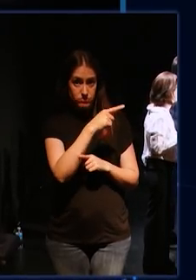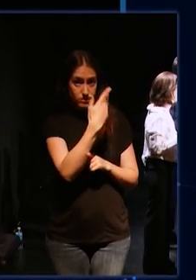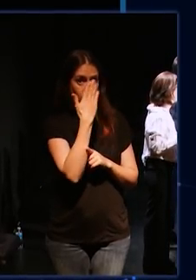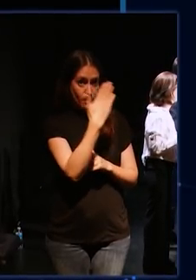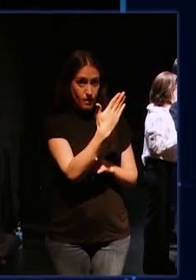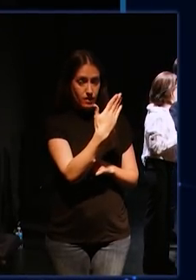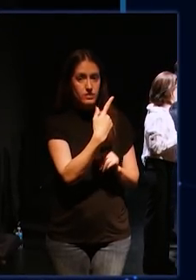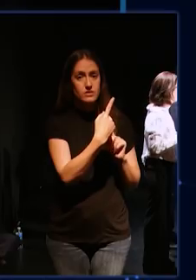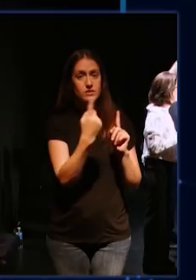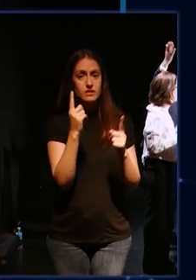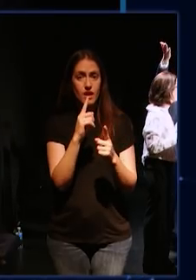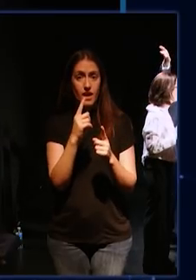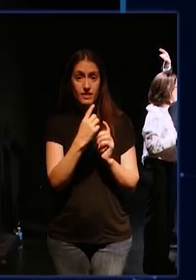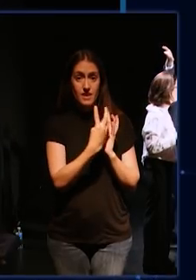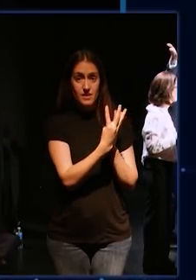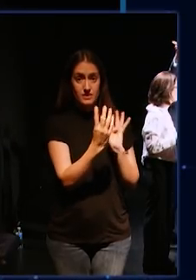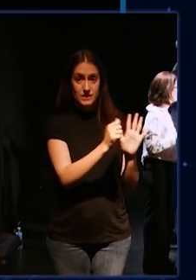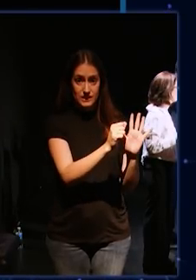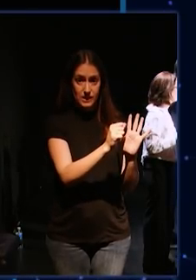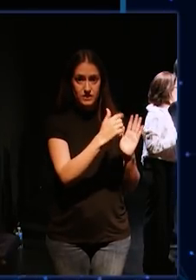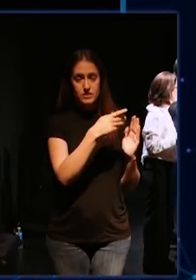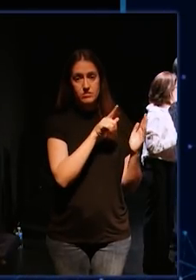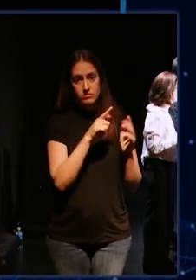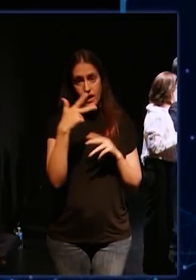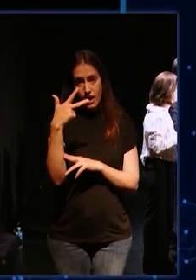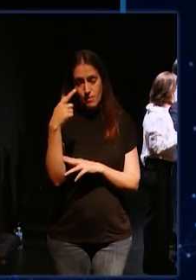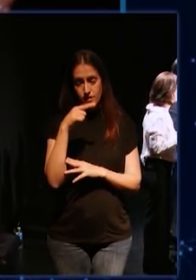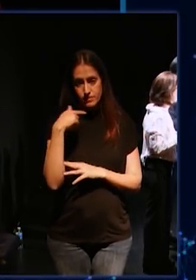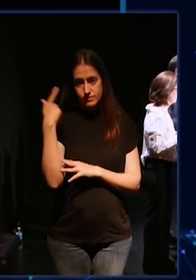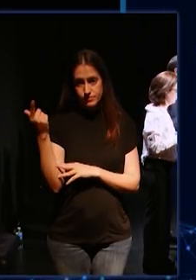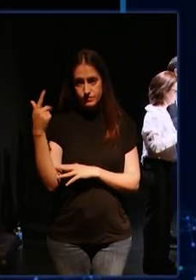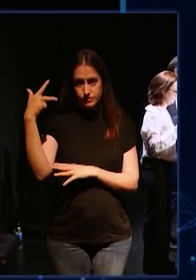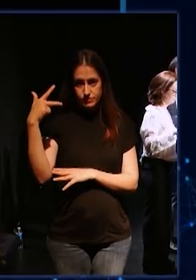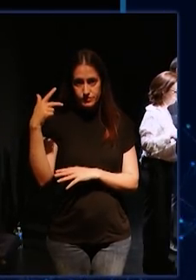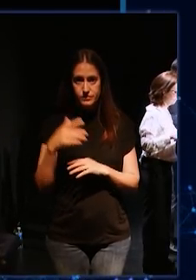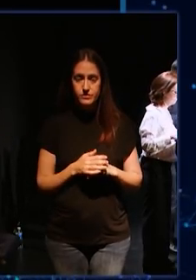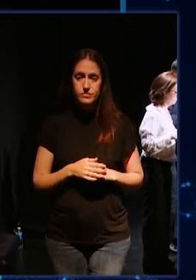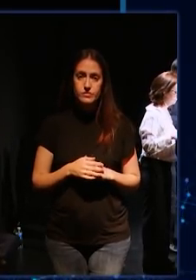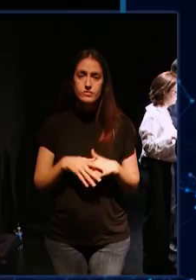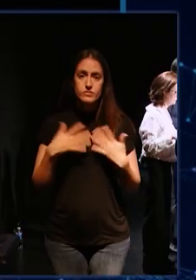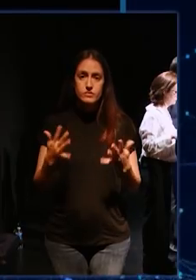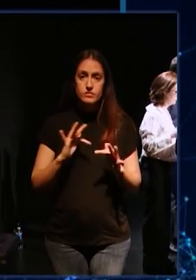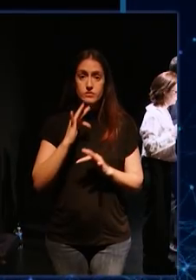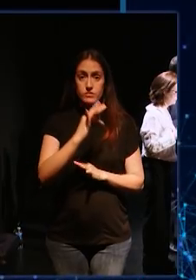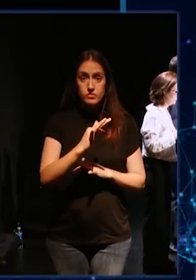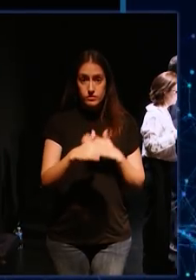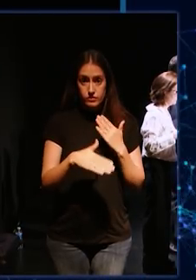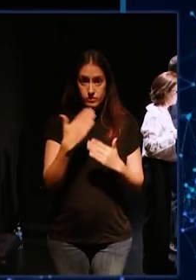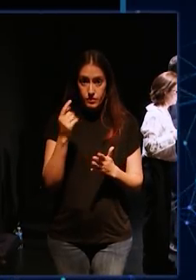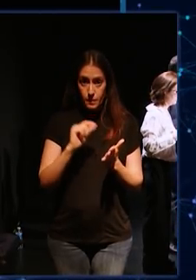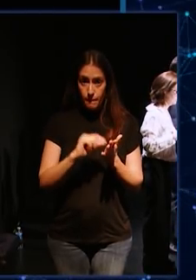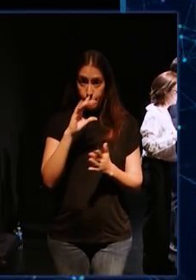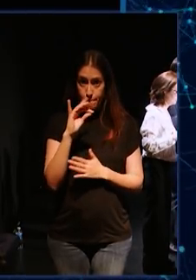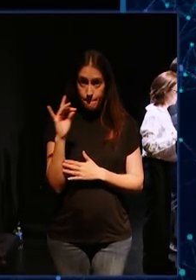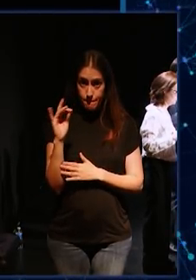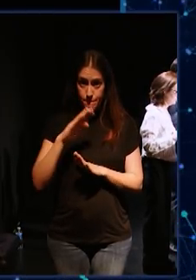altres sis, que si també ho volen fer, tenen la càmera en aquest costat d'aquí. Així que doncs, el torn d'aquest